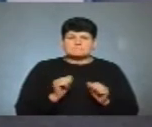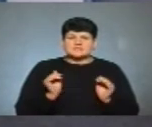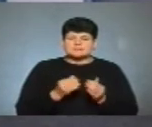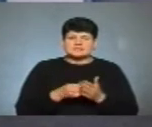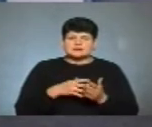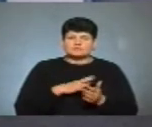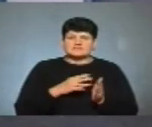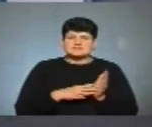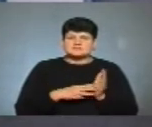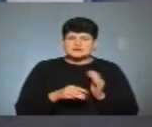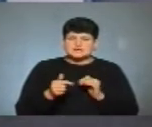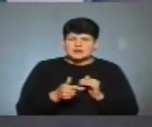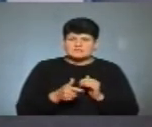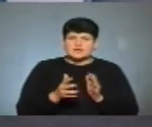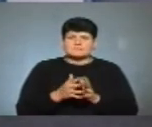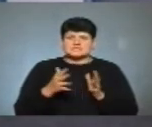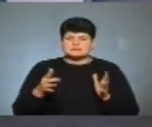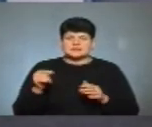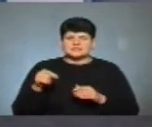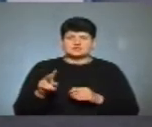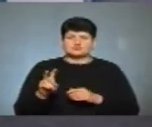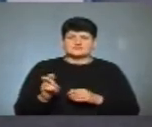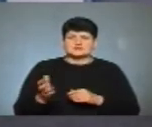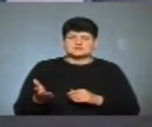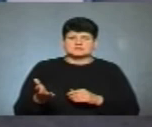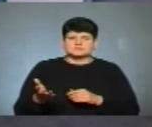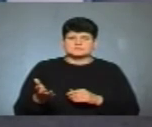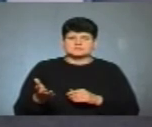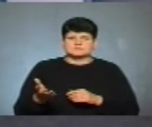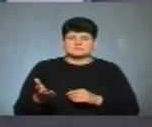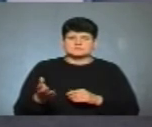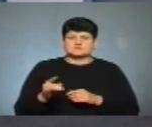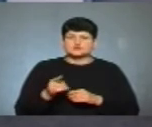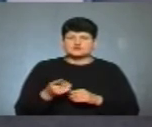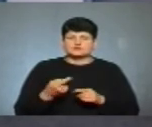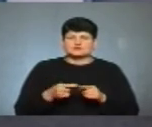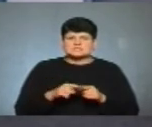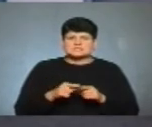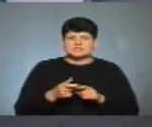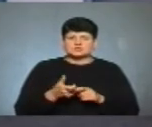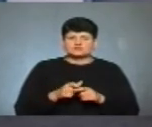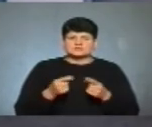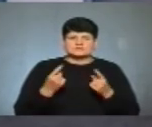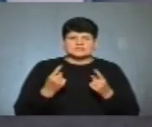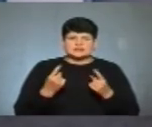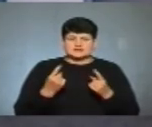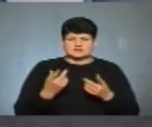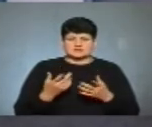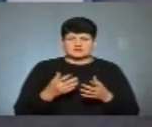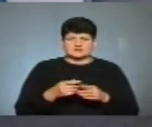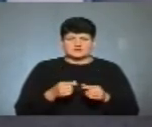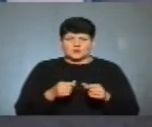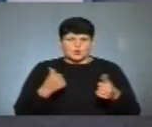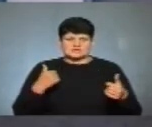була 80 гривень, а максимальна – 1200. Причому, я думаю, що це дуже-дуже великі